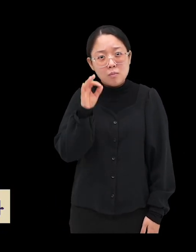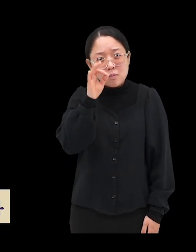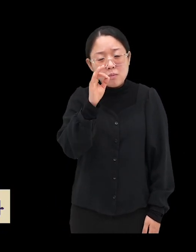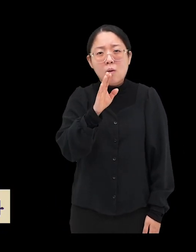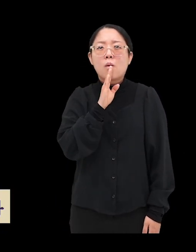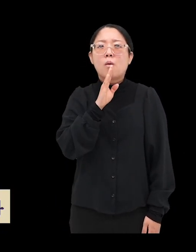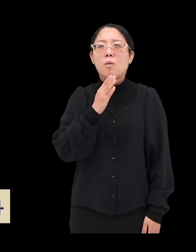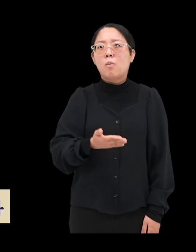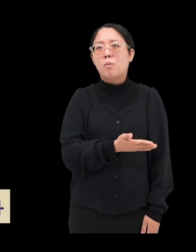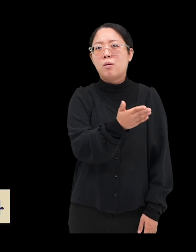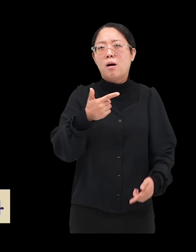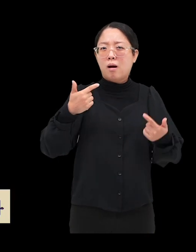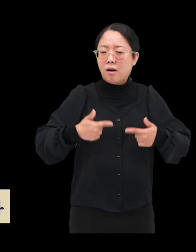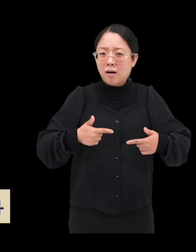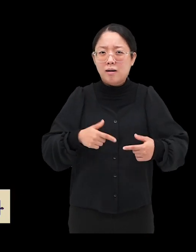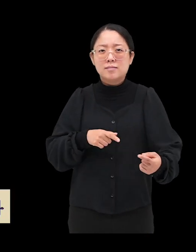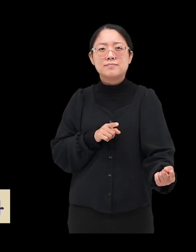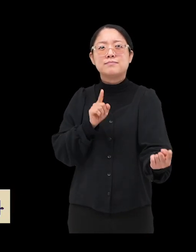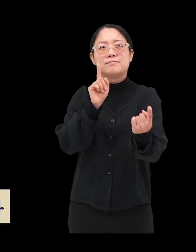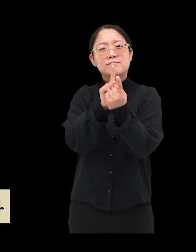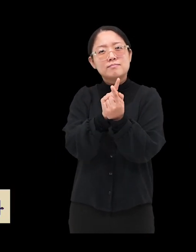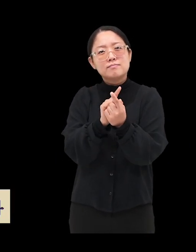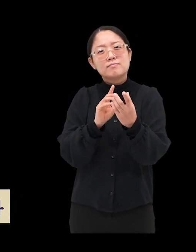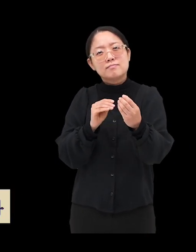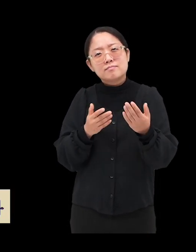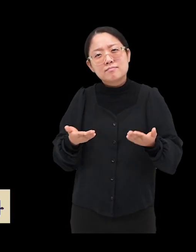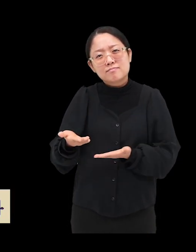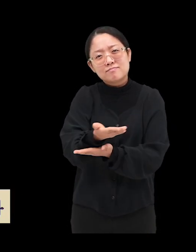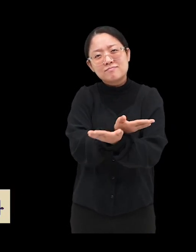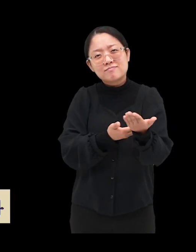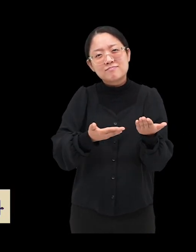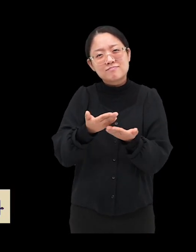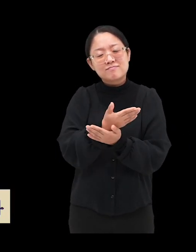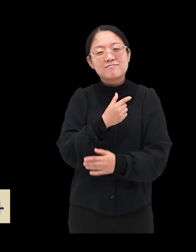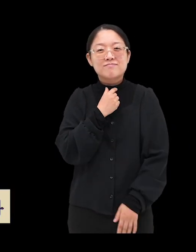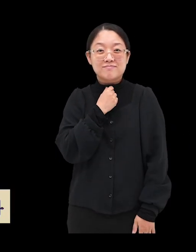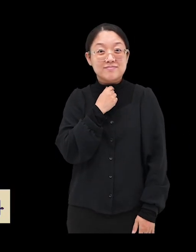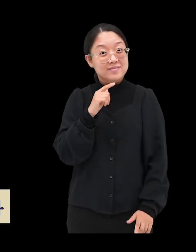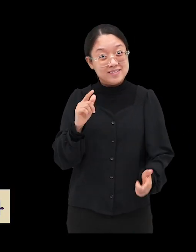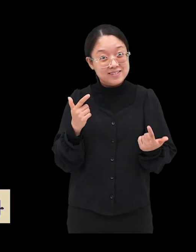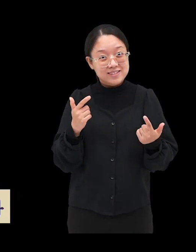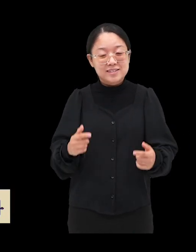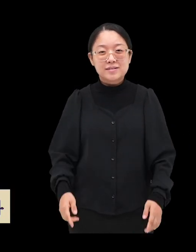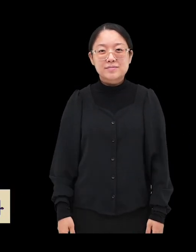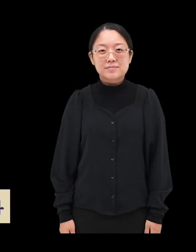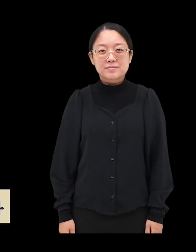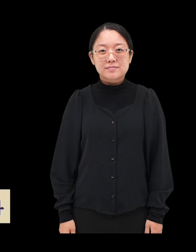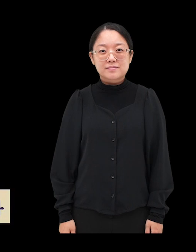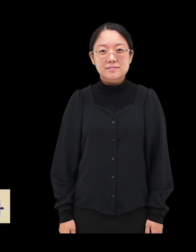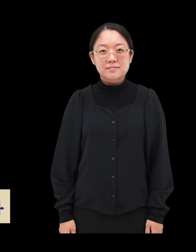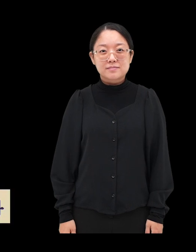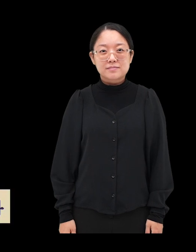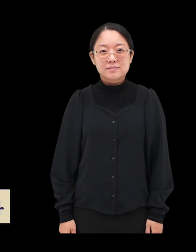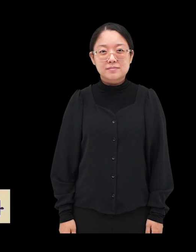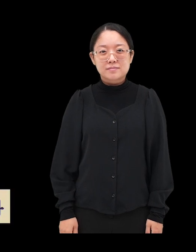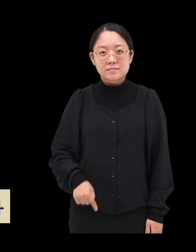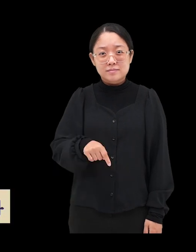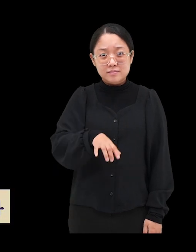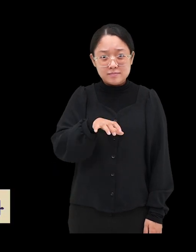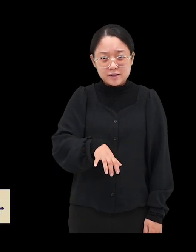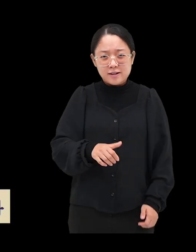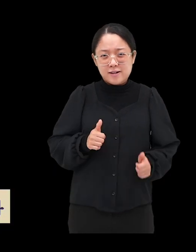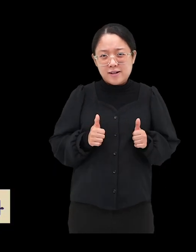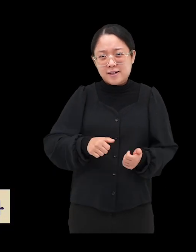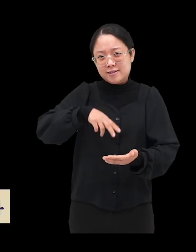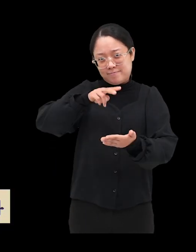좋겠습니다. 그렇게 하다 보면 여러분 우리 또 언젠가 만나서 같이 이야기 나눌 그런 시간들 만나게 되지 않을까